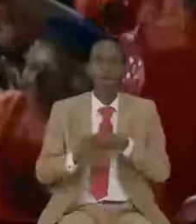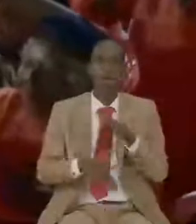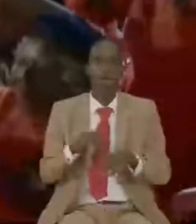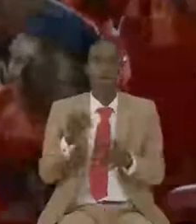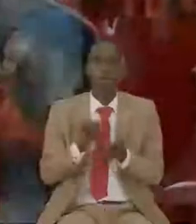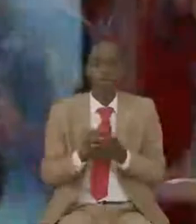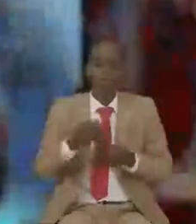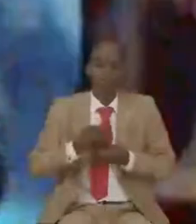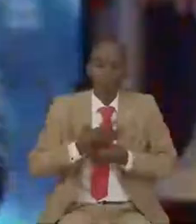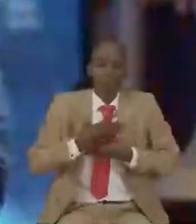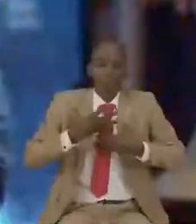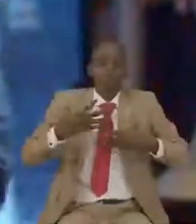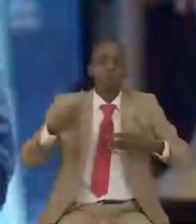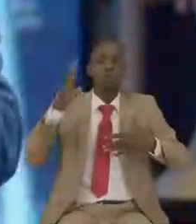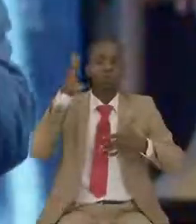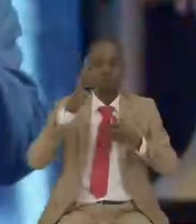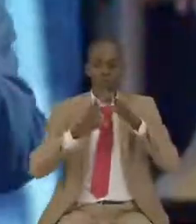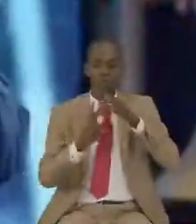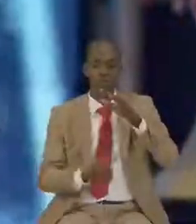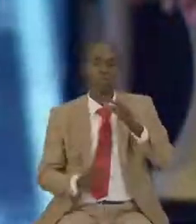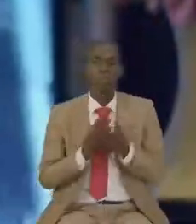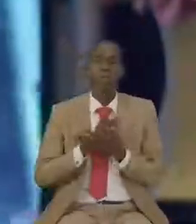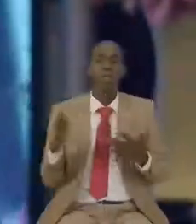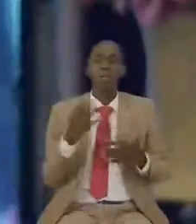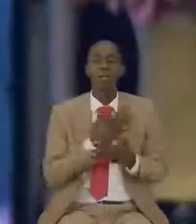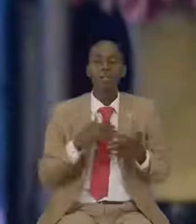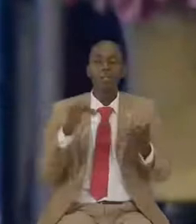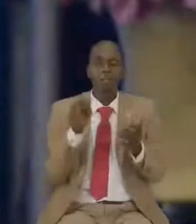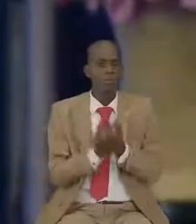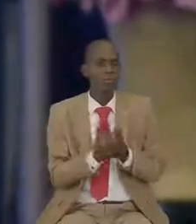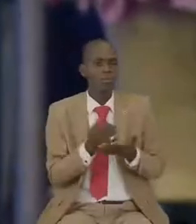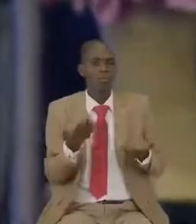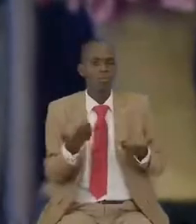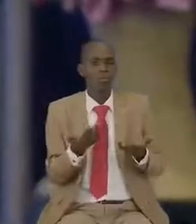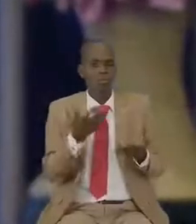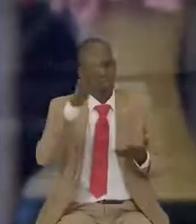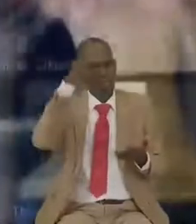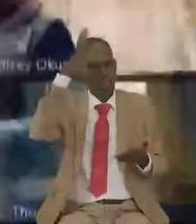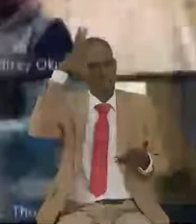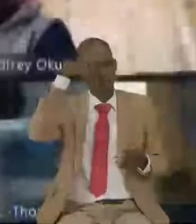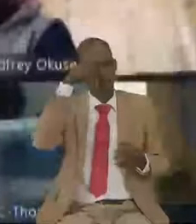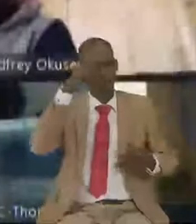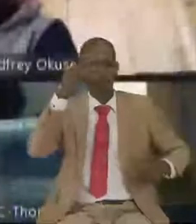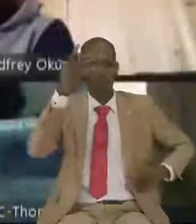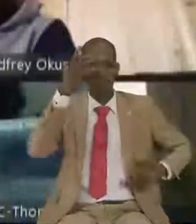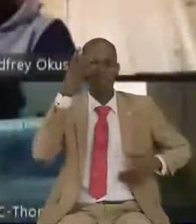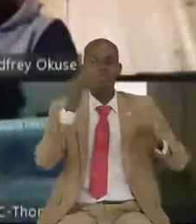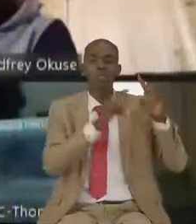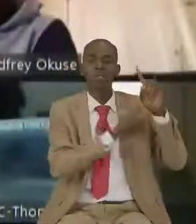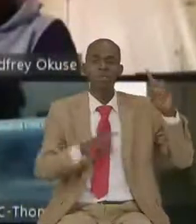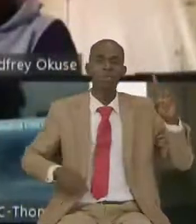Les paralytiques vont se lever et marcher. La tumeur là va disparaître.